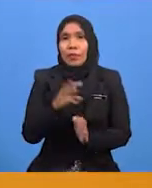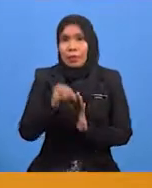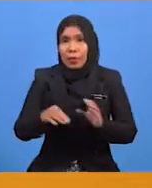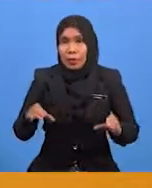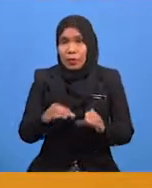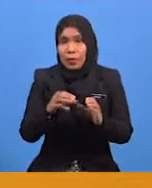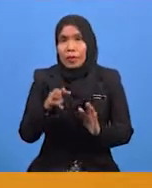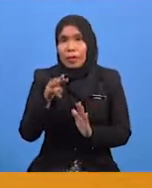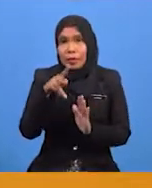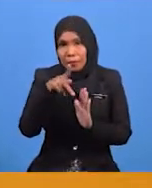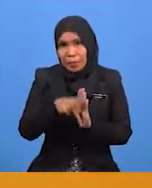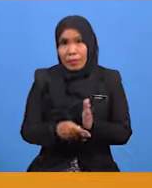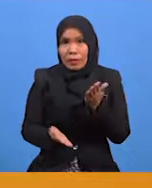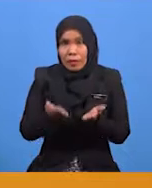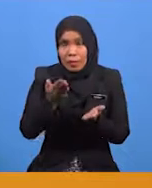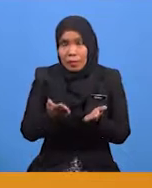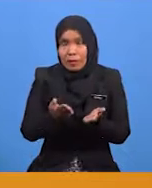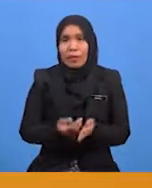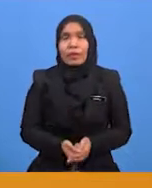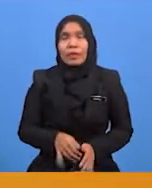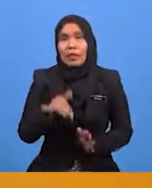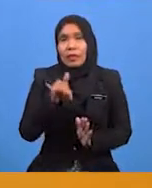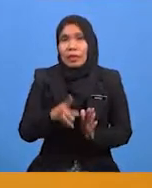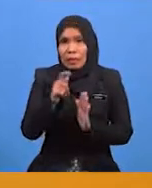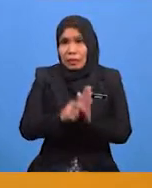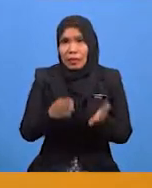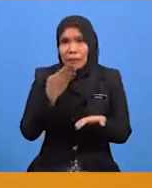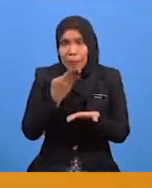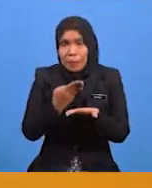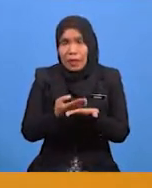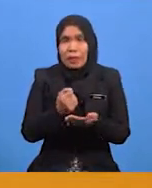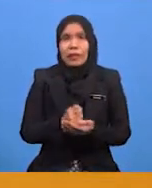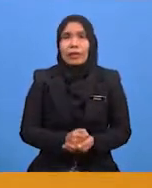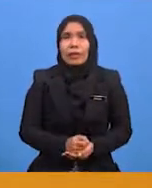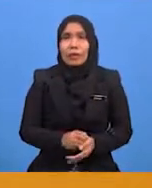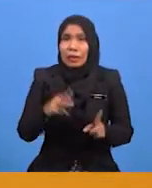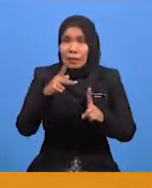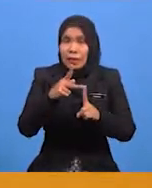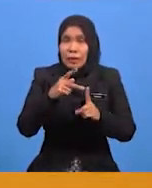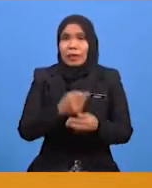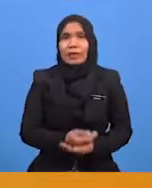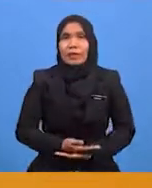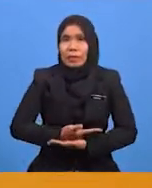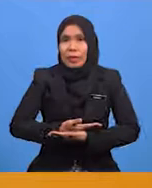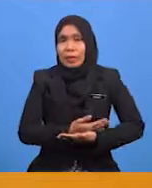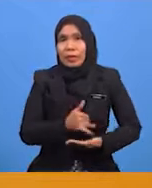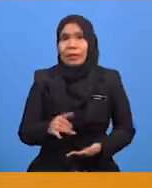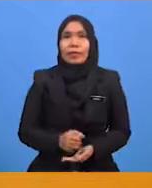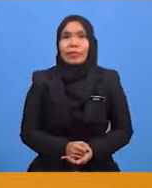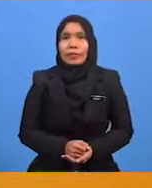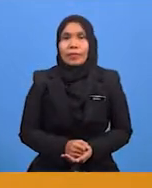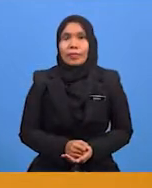terbaik untuk dirinya agar dapat mengelakkan sikap negatif seperti sombong.